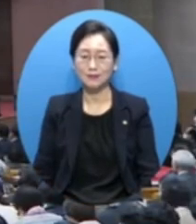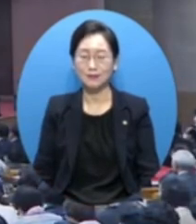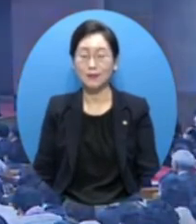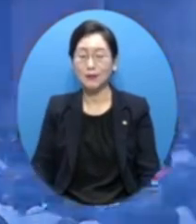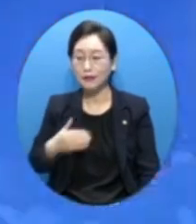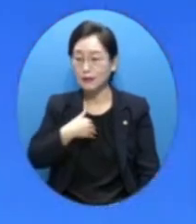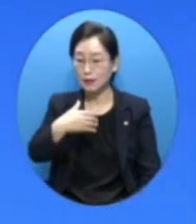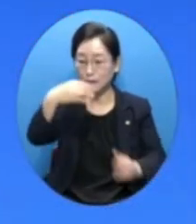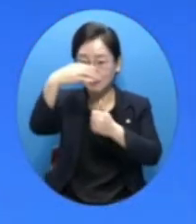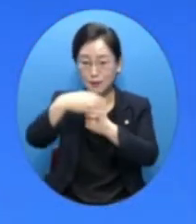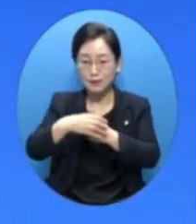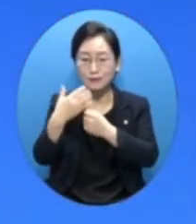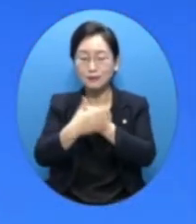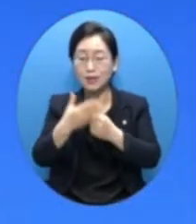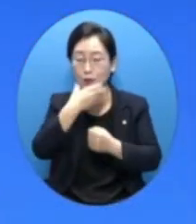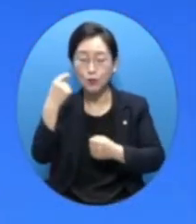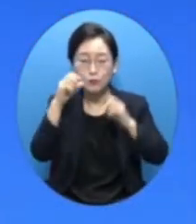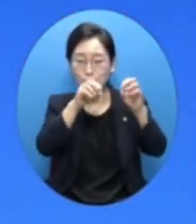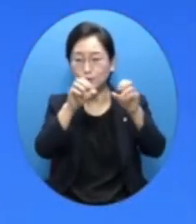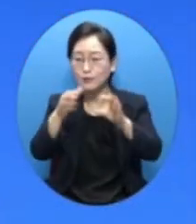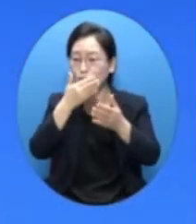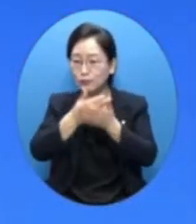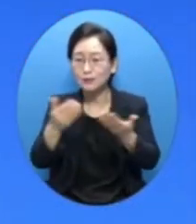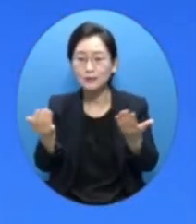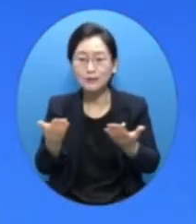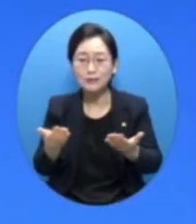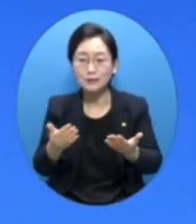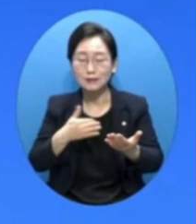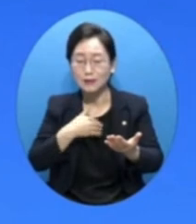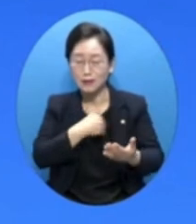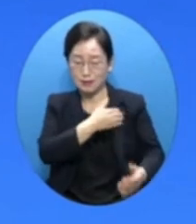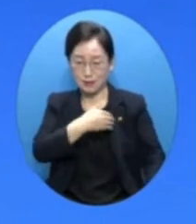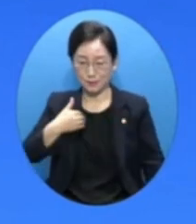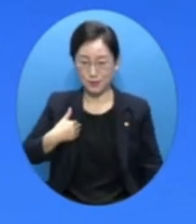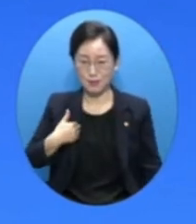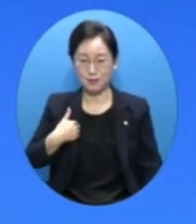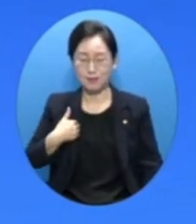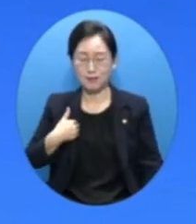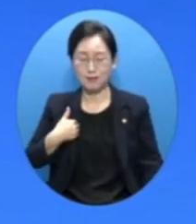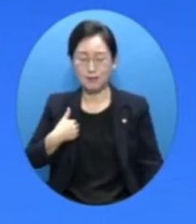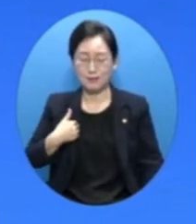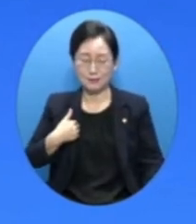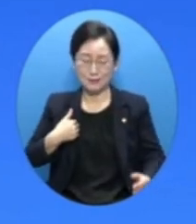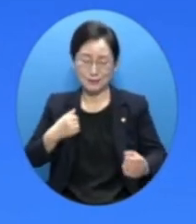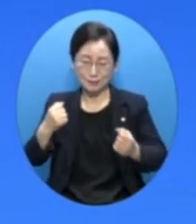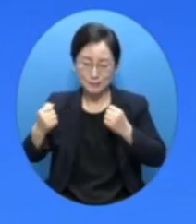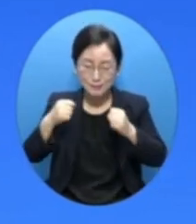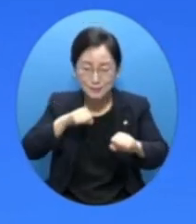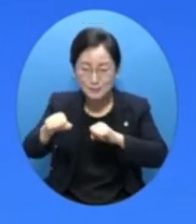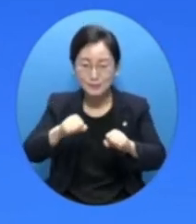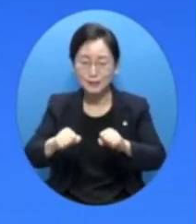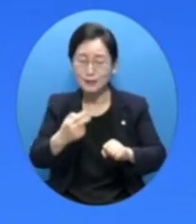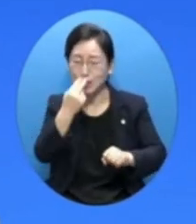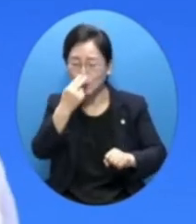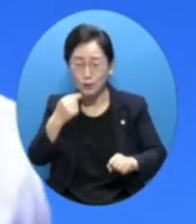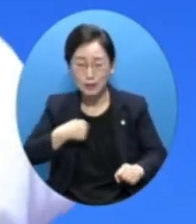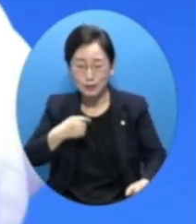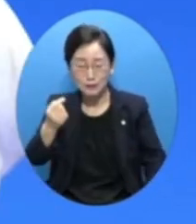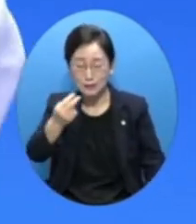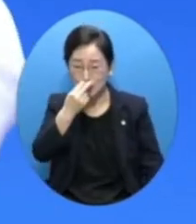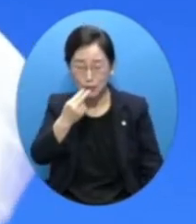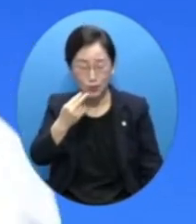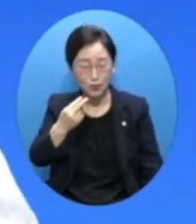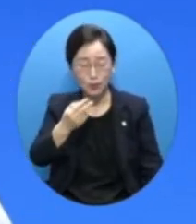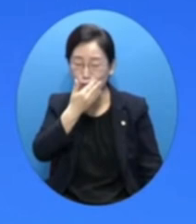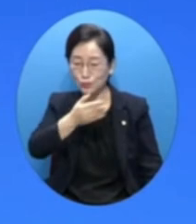내게 맡기신 은혜의 복음을 전하는 이 귀한 사명을 내가 감당하기까지는 내가 생명조차도 귀한 것으로 여기지 않았고 내가